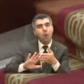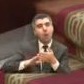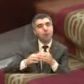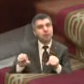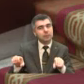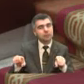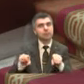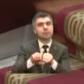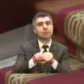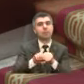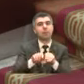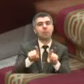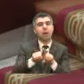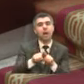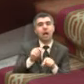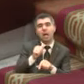والدواوير بمنظومات